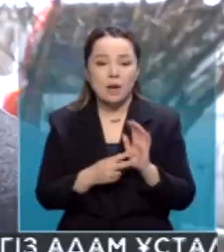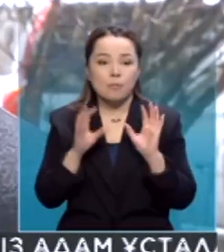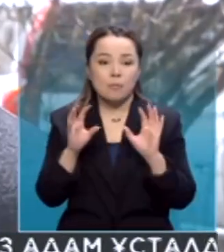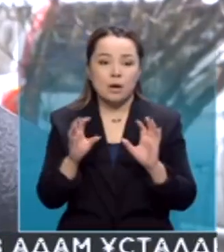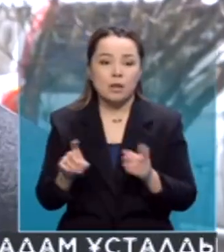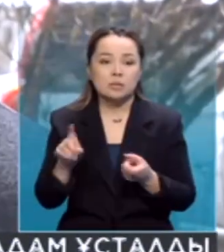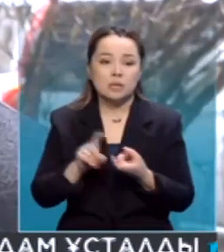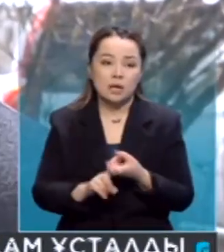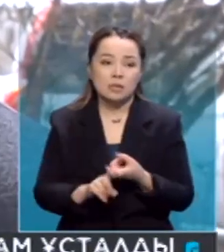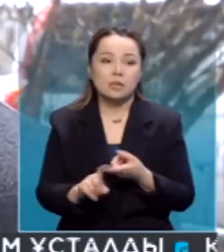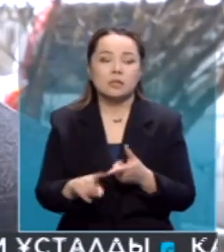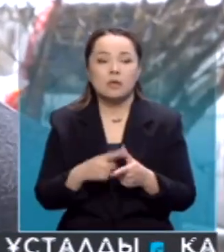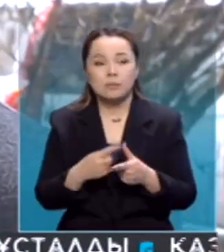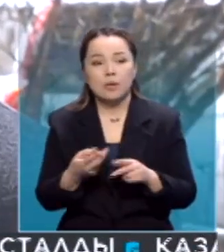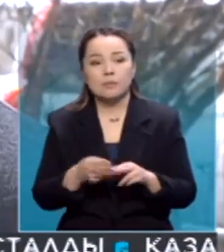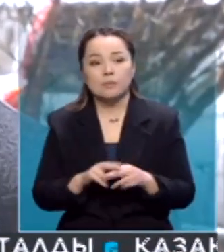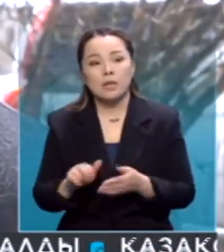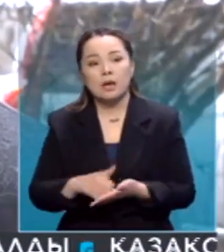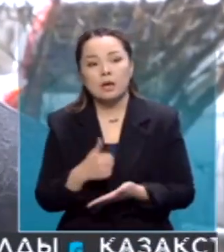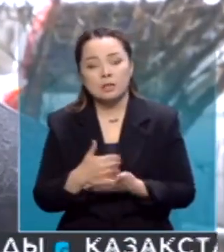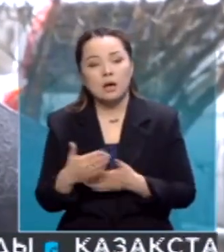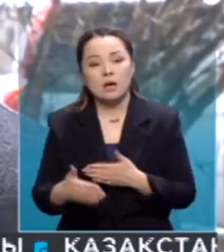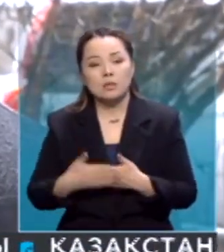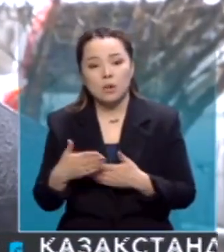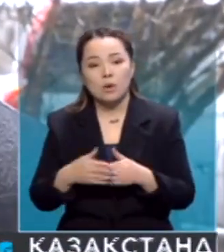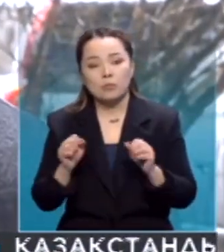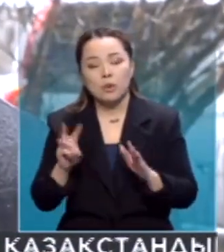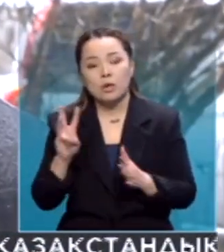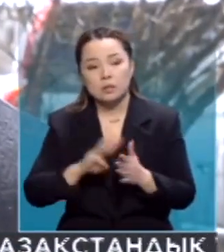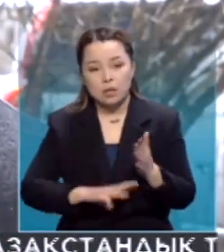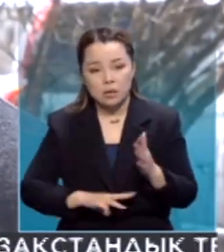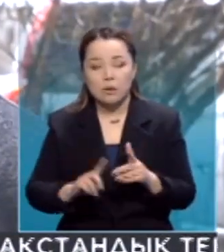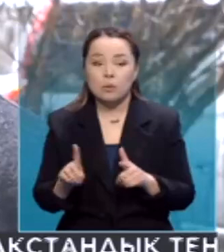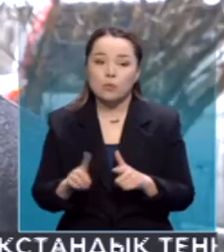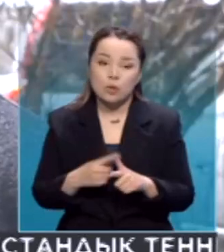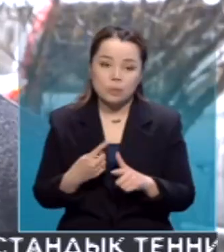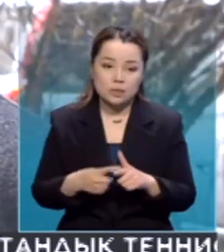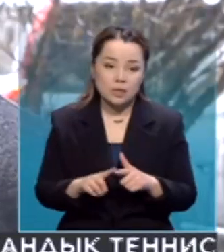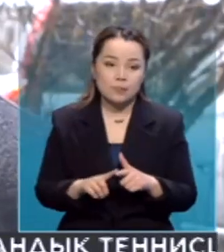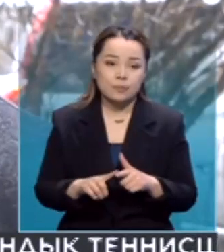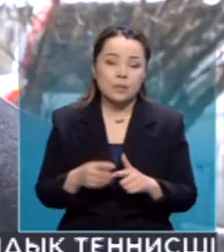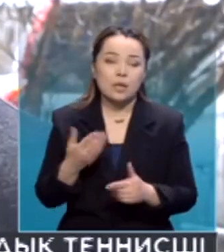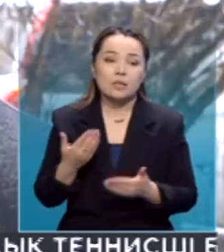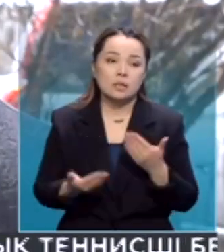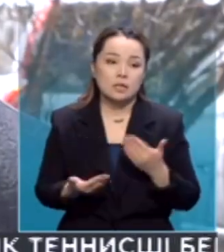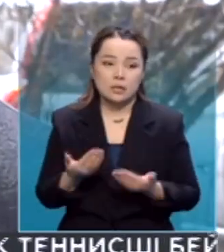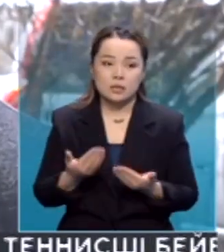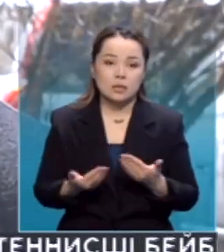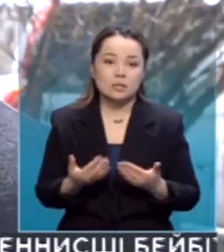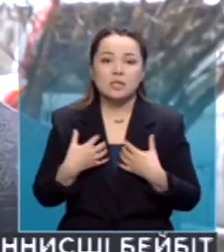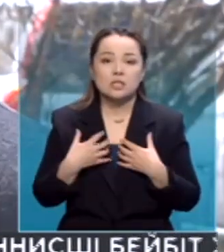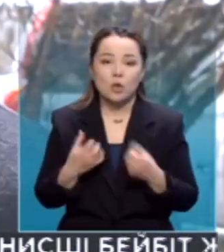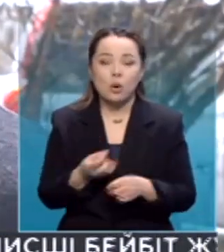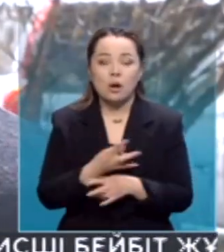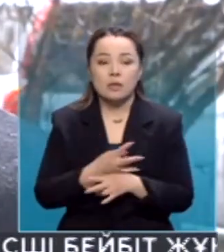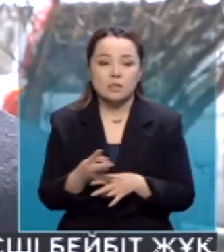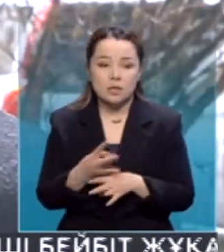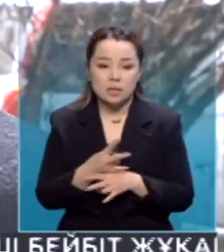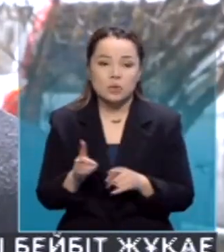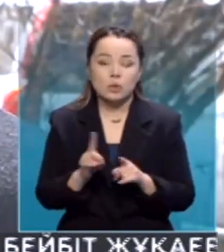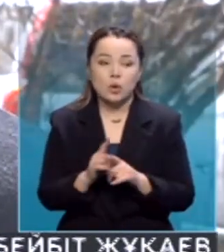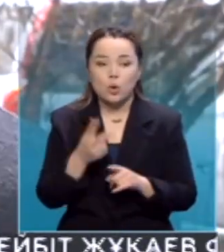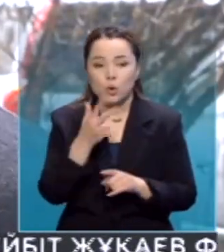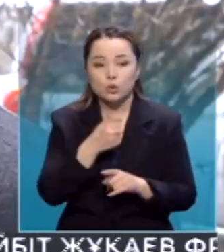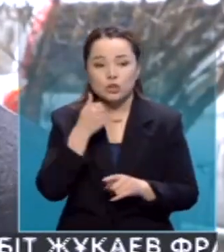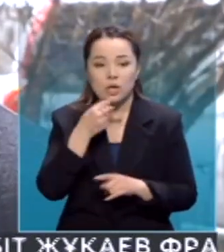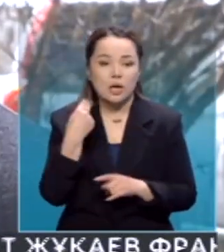бап бойынша либо мысалға әкімшілік жазаға тартуы мүмкін, айыппұл болмаса, егер денсаулығына зиян келетін болса 3 жылға